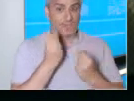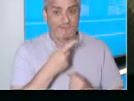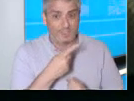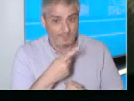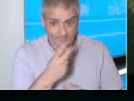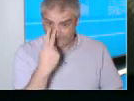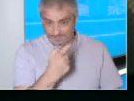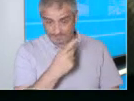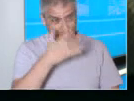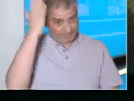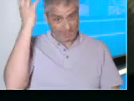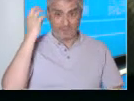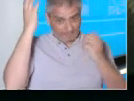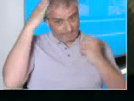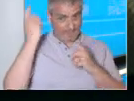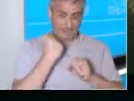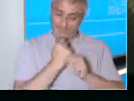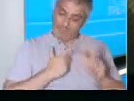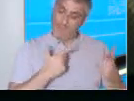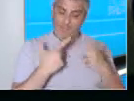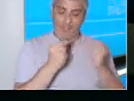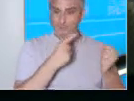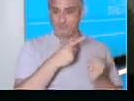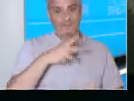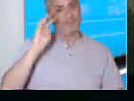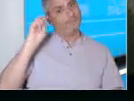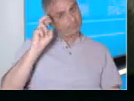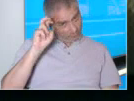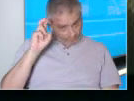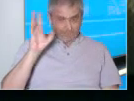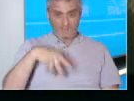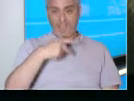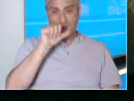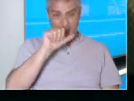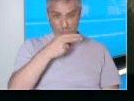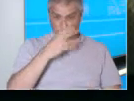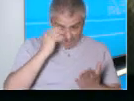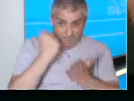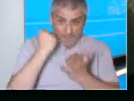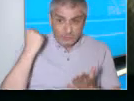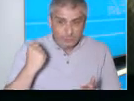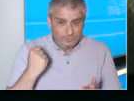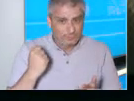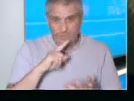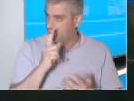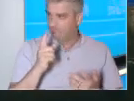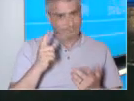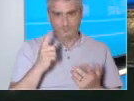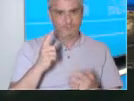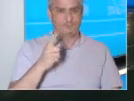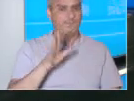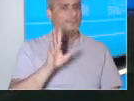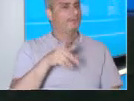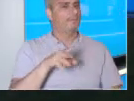כן, אתה רואה את בנט יוצא למבצע בעזה, ואדון מנסור עבאס ואיימן עודה מאשרים לו את הדברים האלה. כולנו יודעים שזה תרחיש הזמן. אגב, גם אם